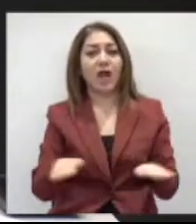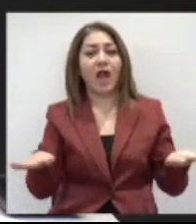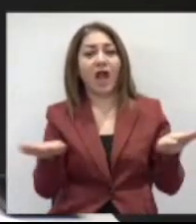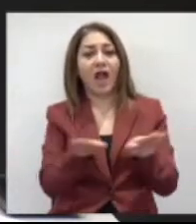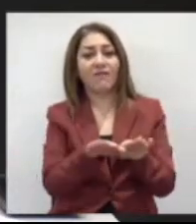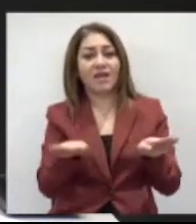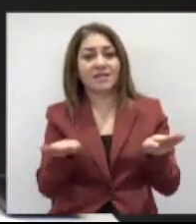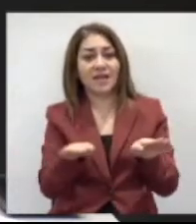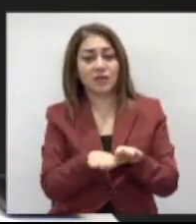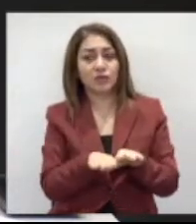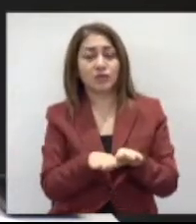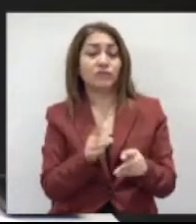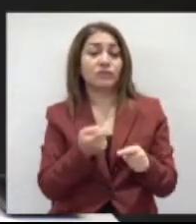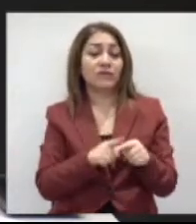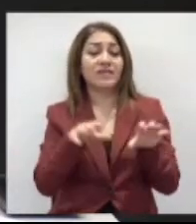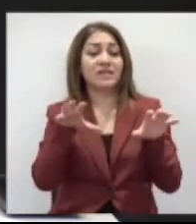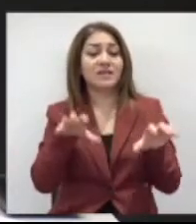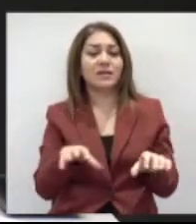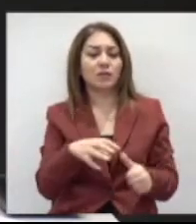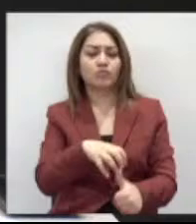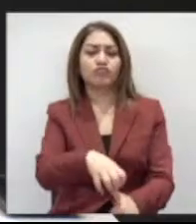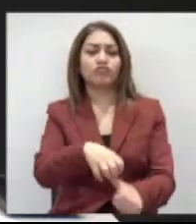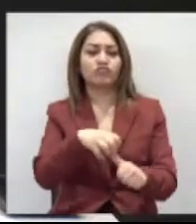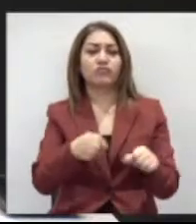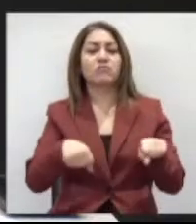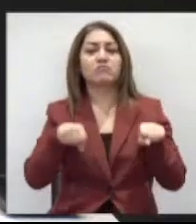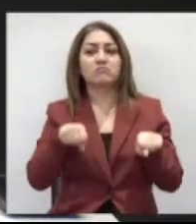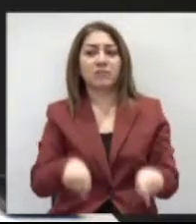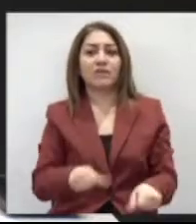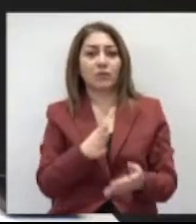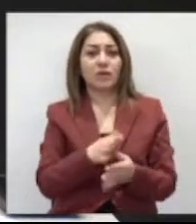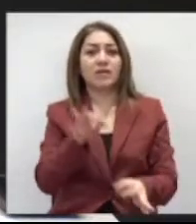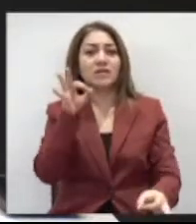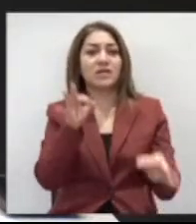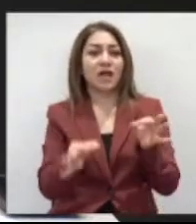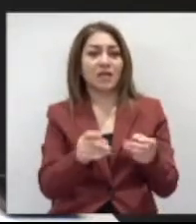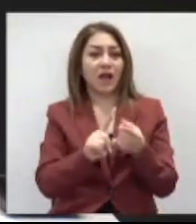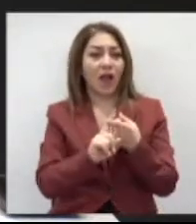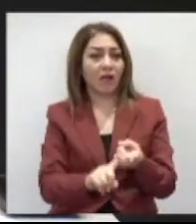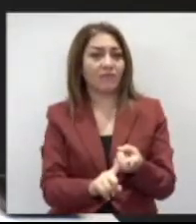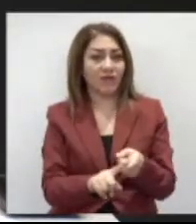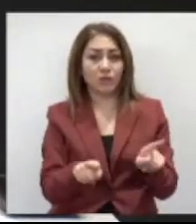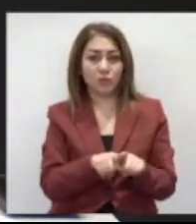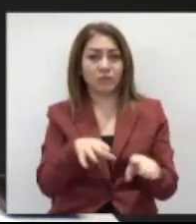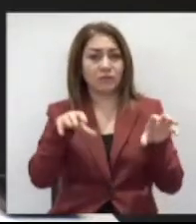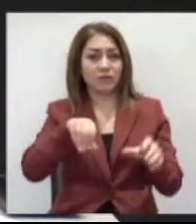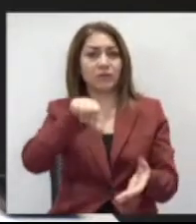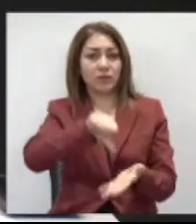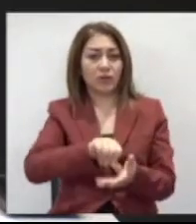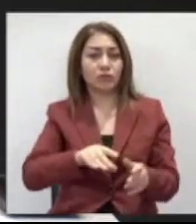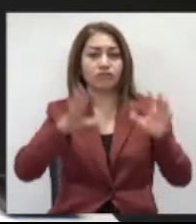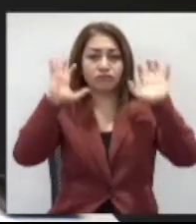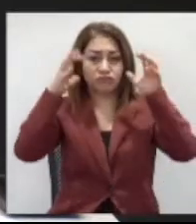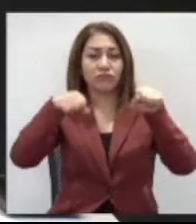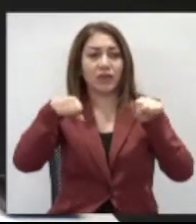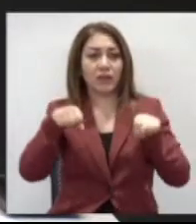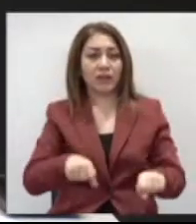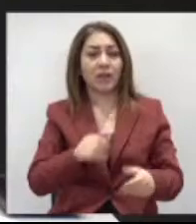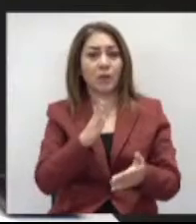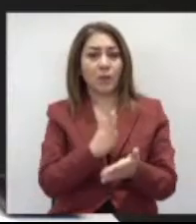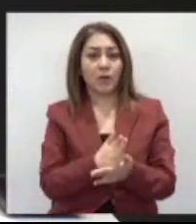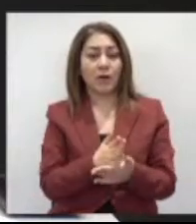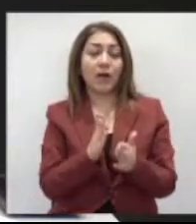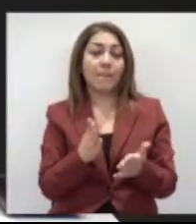հավասարակշռման կառուցակարգեր, որտեղ նախագահը լրջագույն լիազորություններ ունի նաեւ դատական իշխանության առնչվող հետ կապված հարցերում։ Մենք կամ պետք է այդ